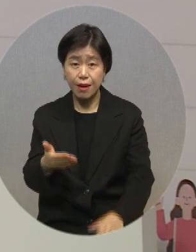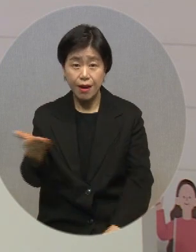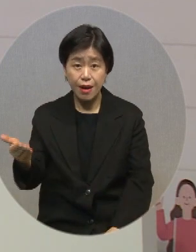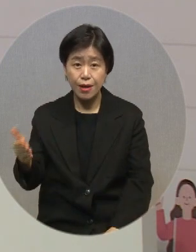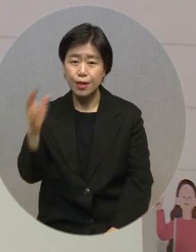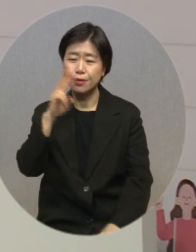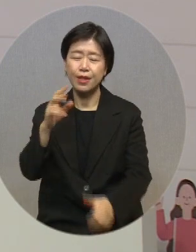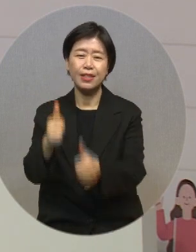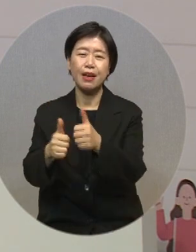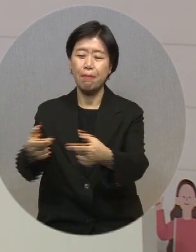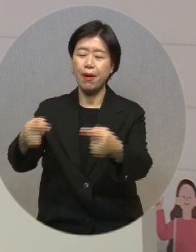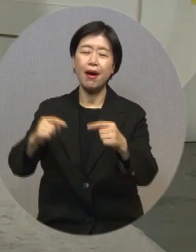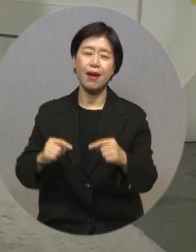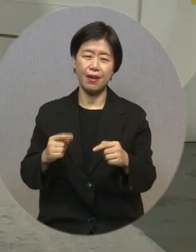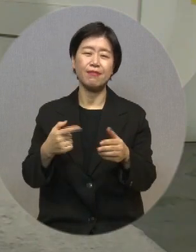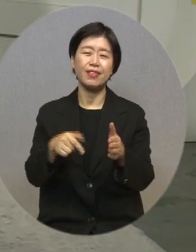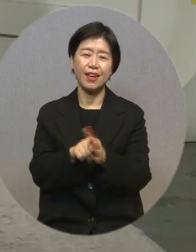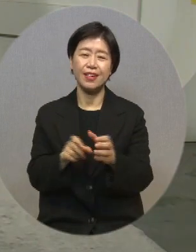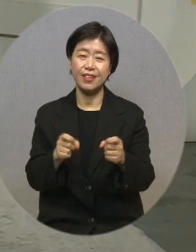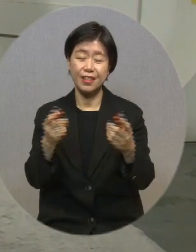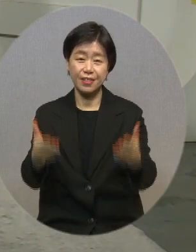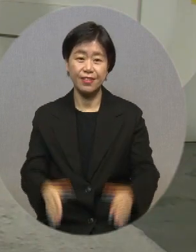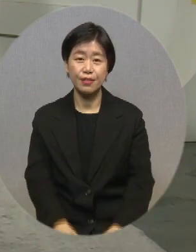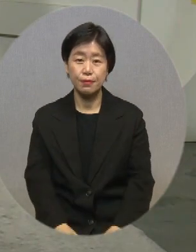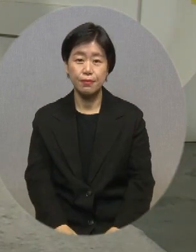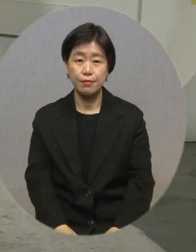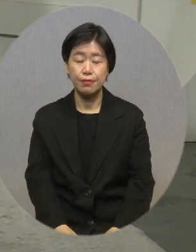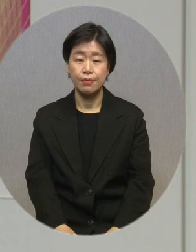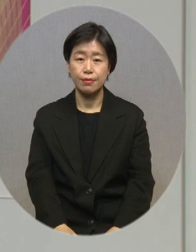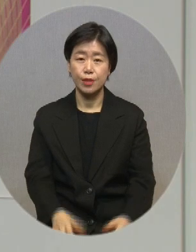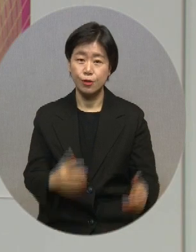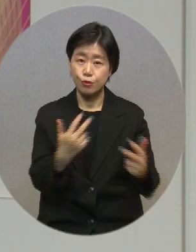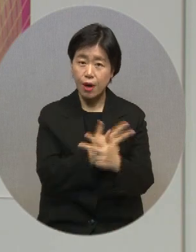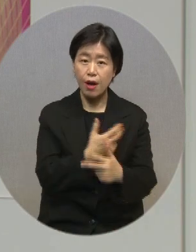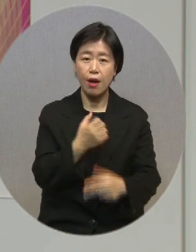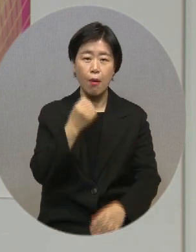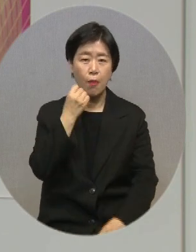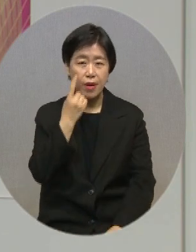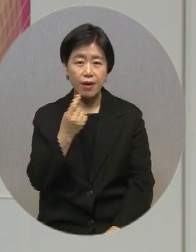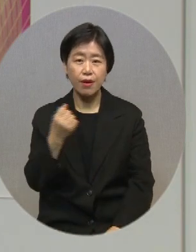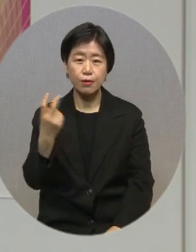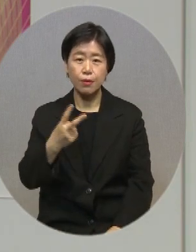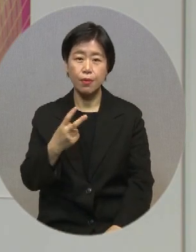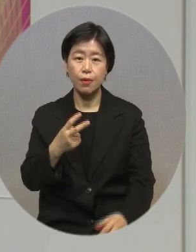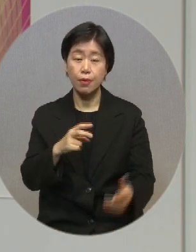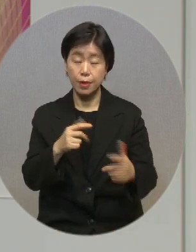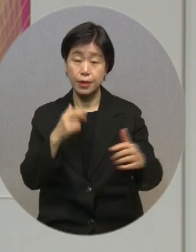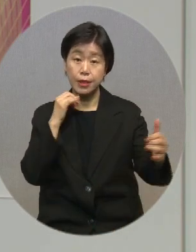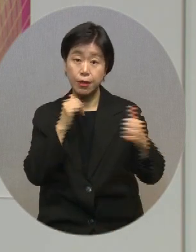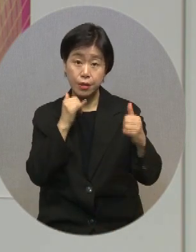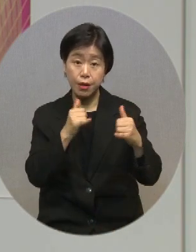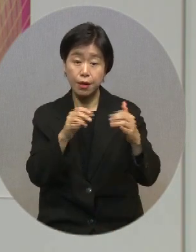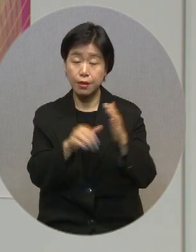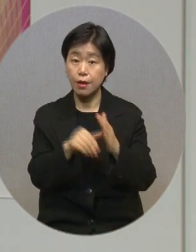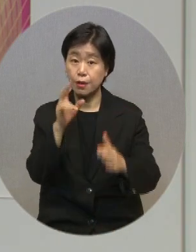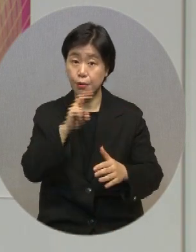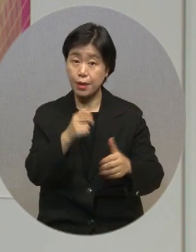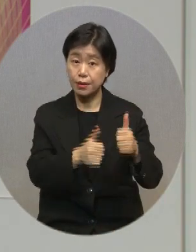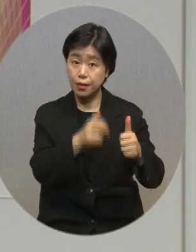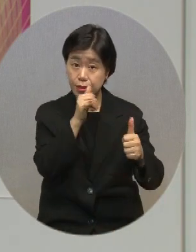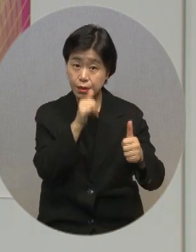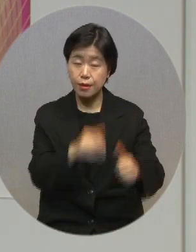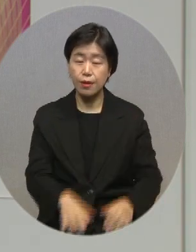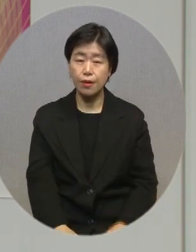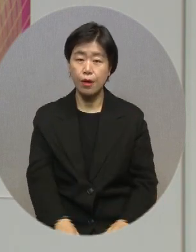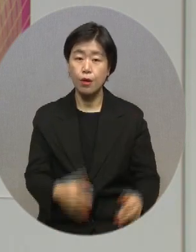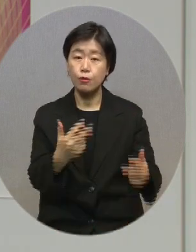노래 경연 대회가 되겠습니다. 주간 본선 월간 결선은 전화로 연결해서 경연을 벌이는데요. 주간 본선